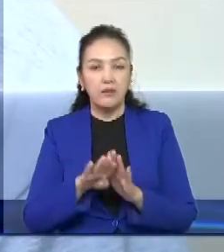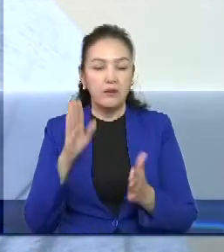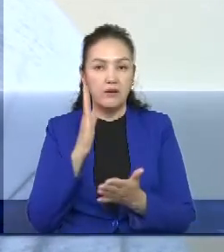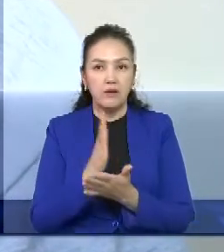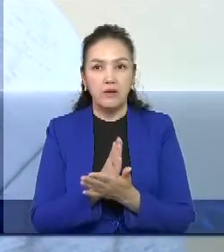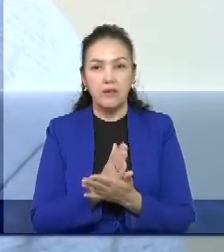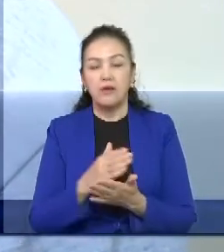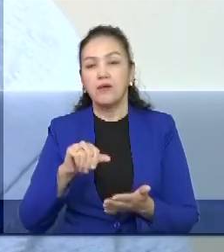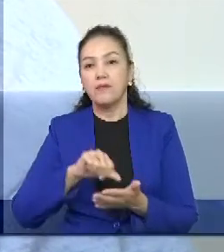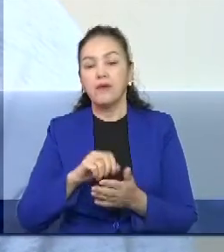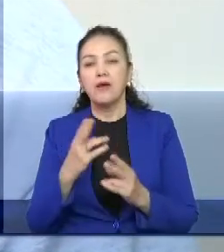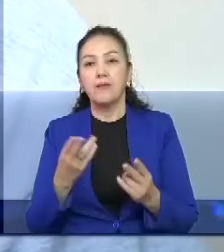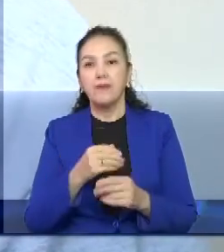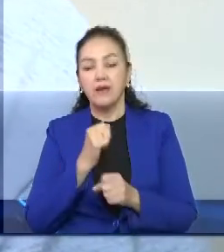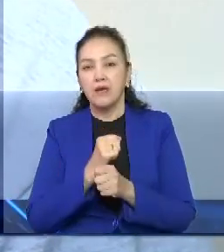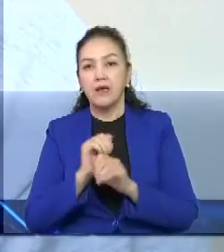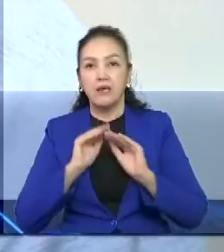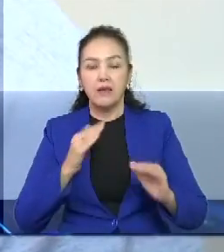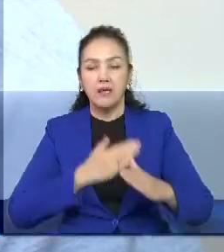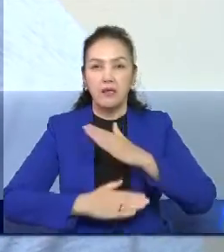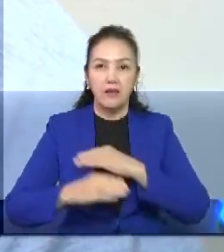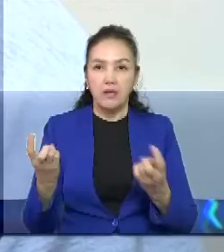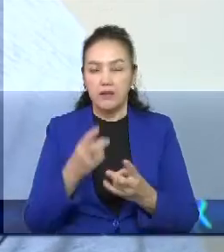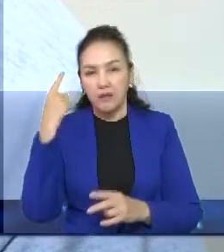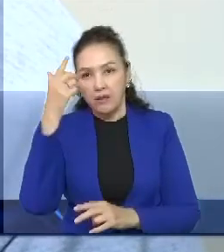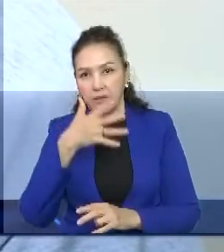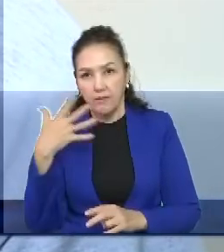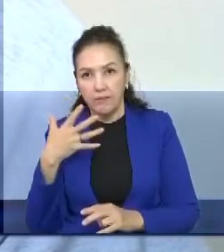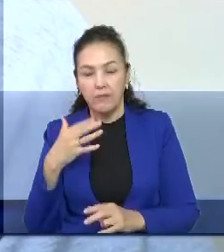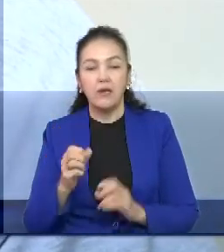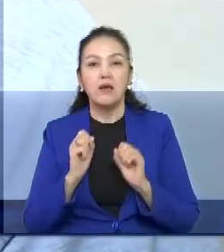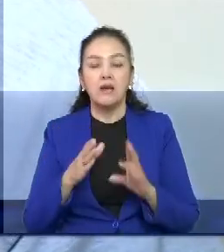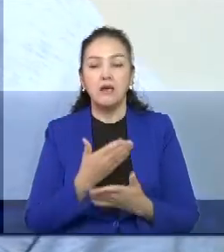среда, понимать, с какой категорией ты работаешь, например, детки с инвалидностью, нужно понимать, как с ними работать.